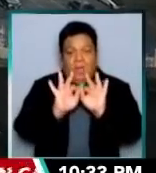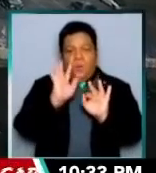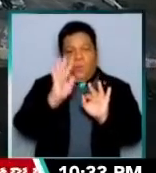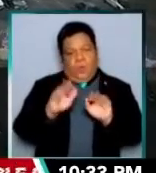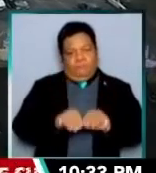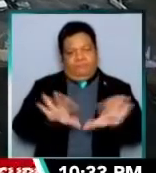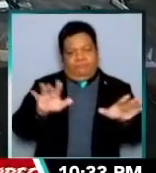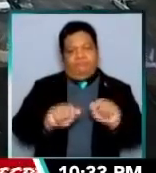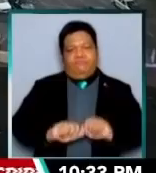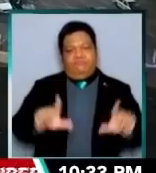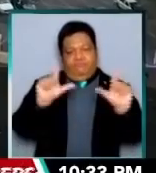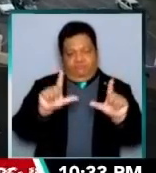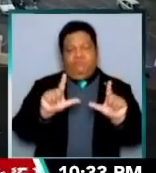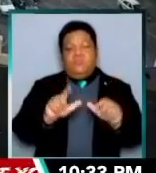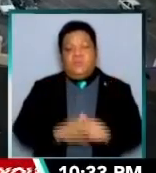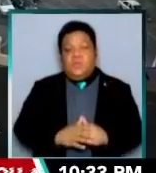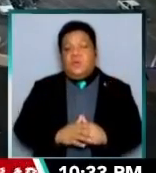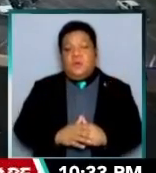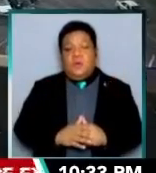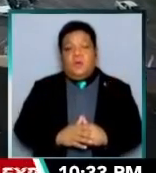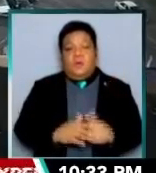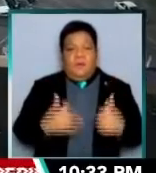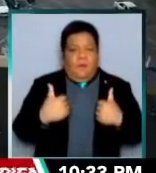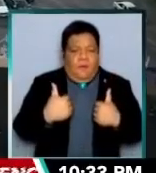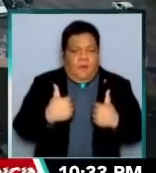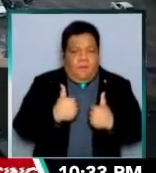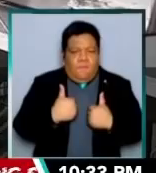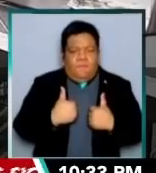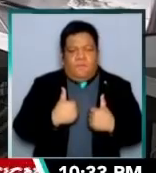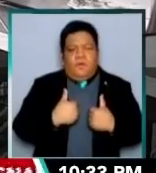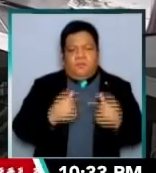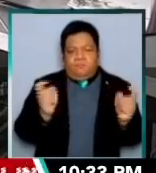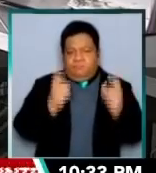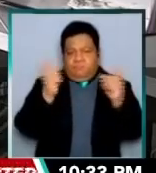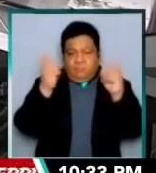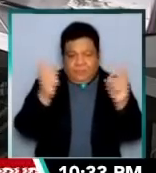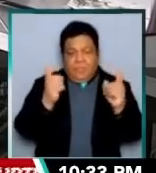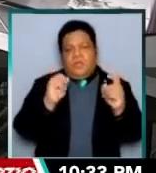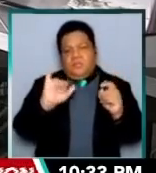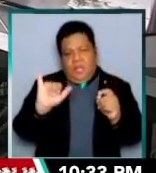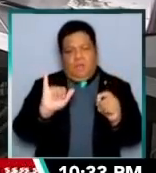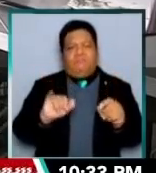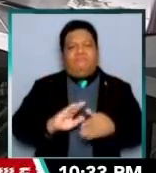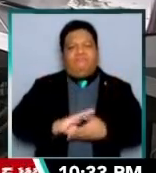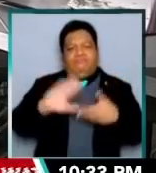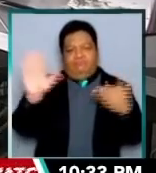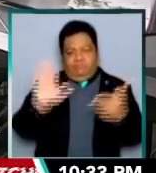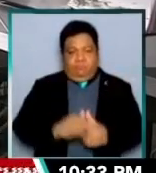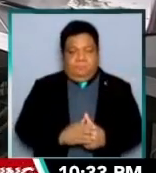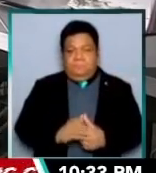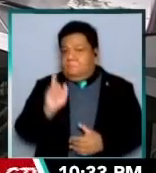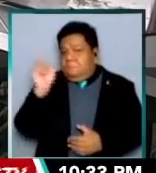Batangan, habang virtual ang bubble type na binibini ng lunsod ng Batangas. Okay lang naman kung hindi matuloy kasi